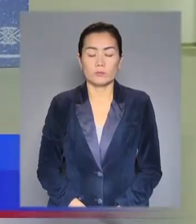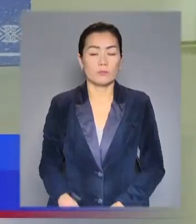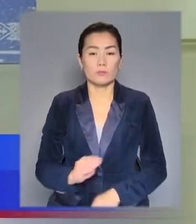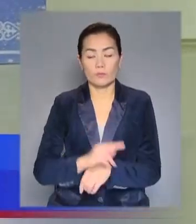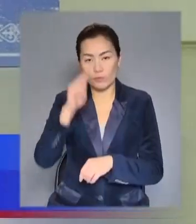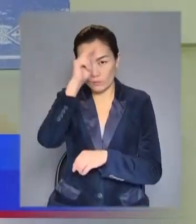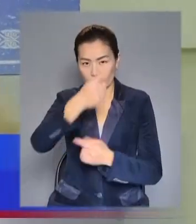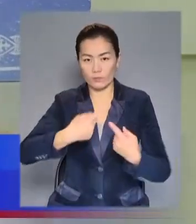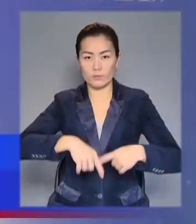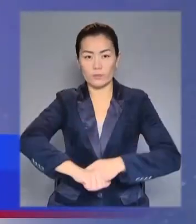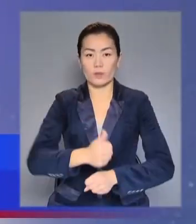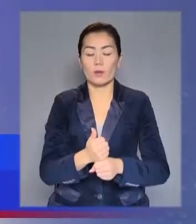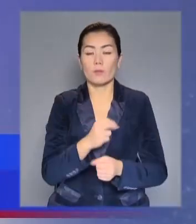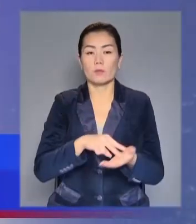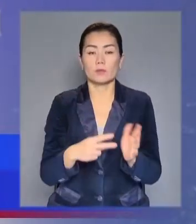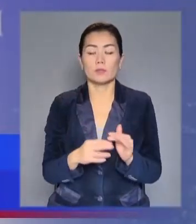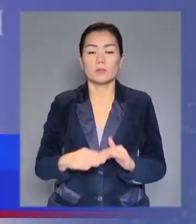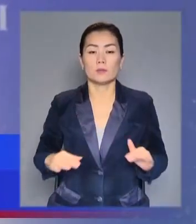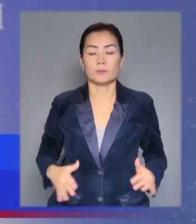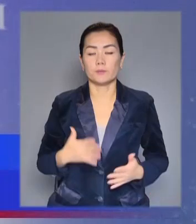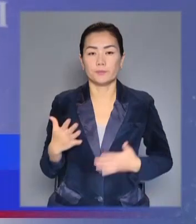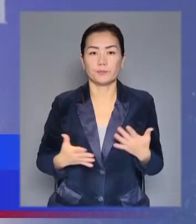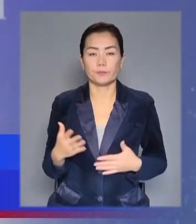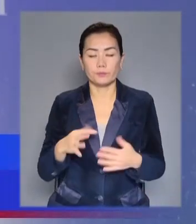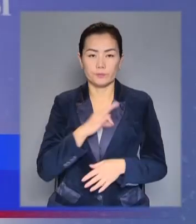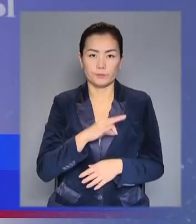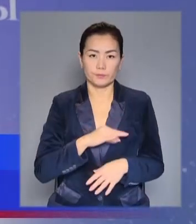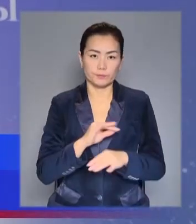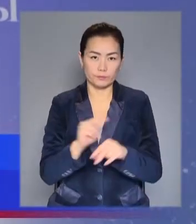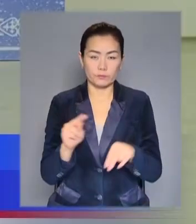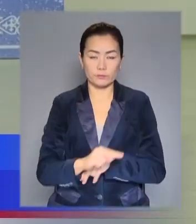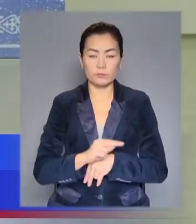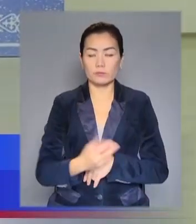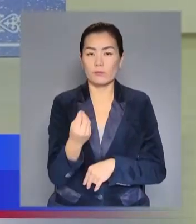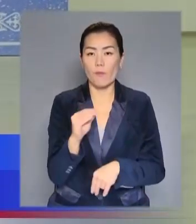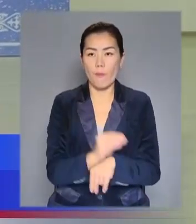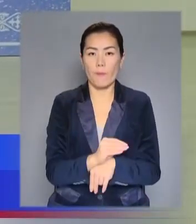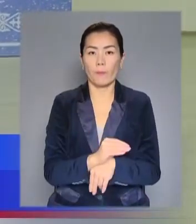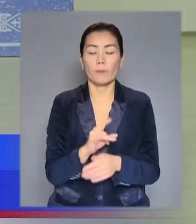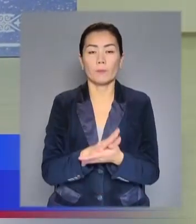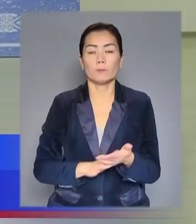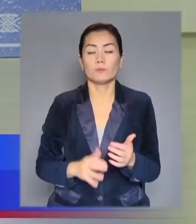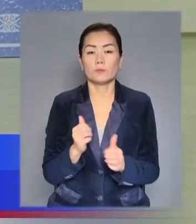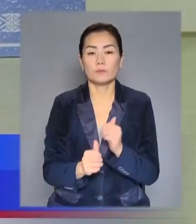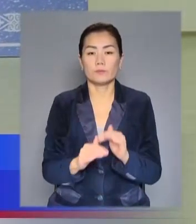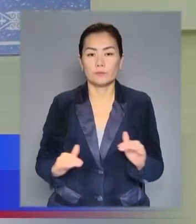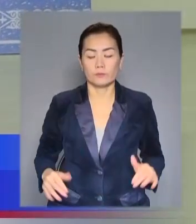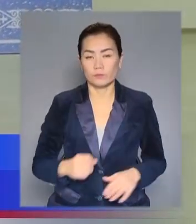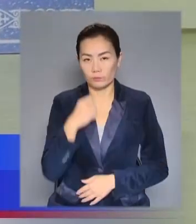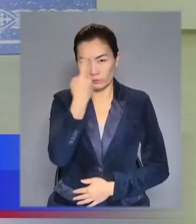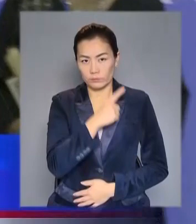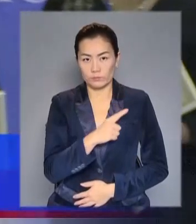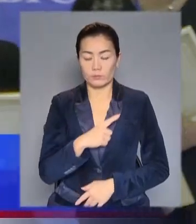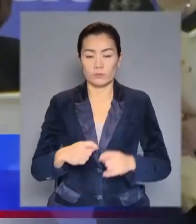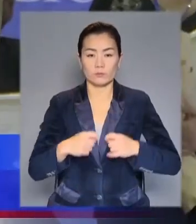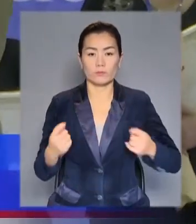Қосымша білім беру ісіндегі басты бағдар оқушылардың тек шығармашылық мүмкіндіктерін дамытып қана қою емес. Сонымен қатар әр оқушының жеке